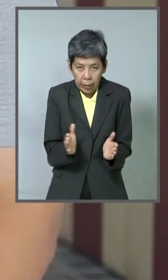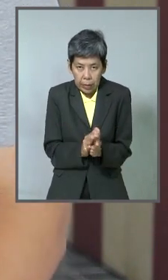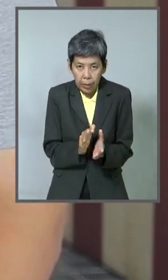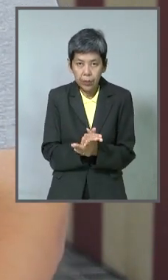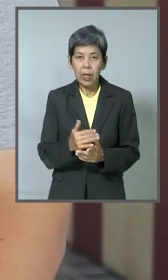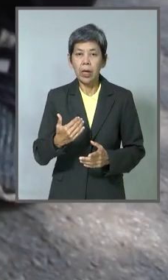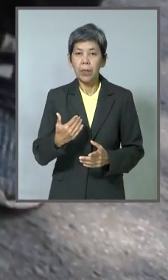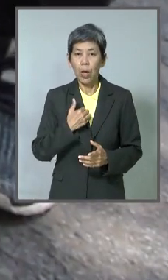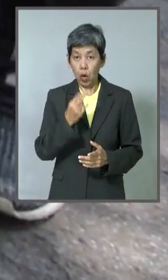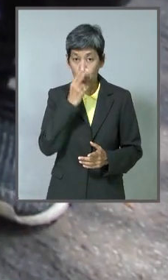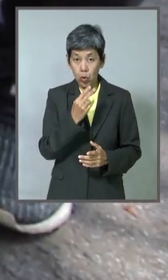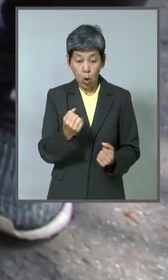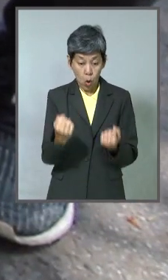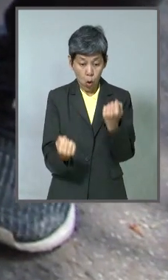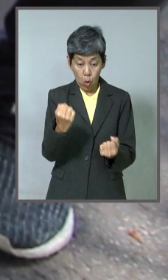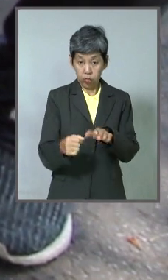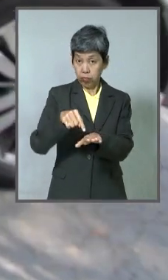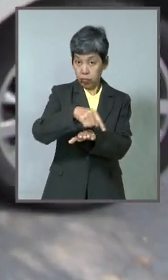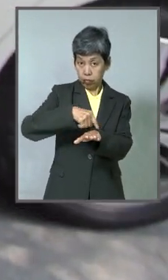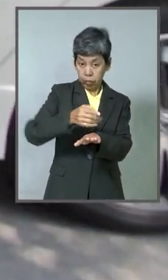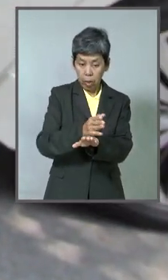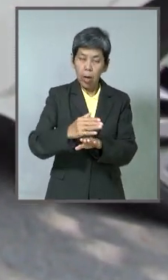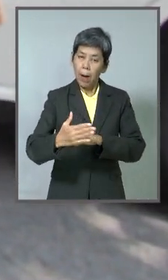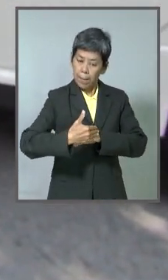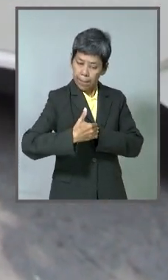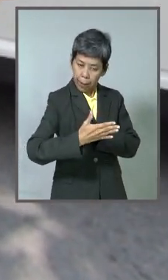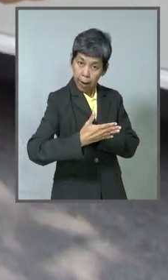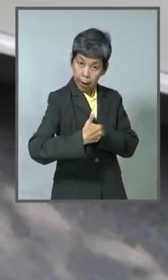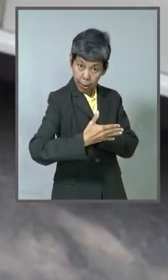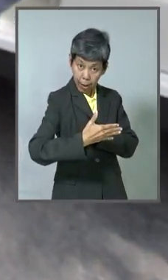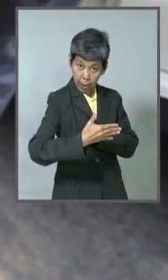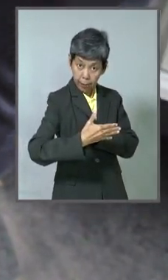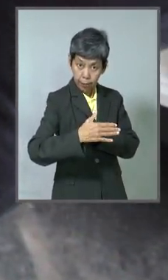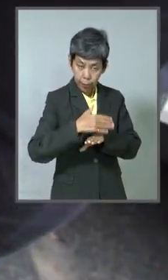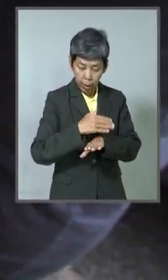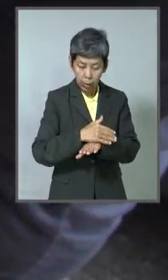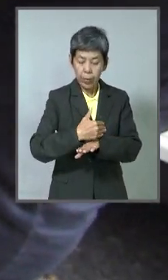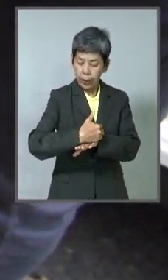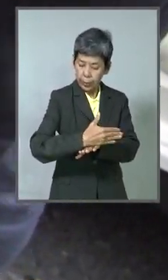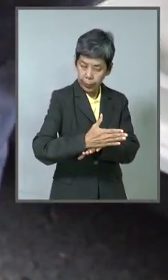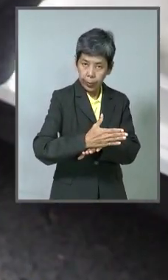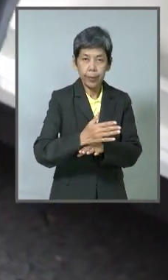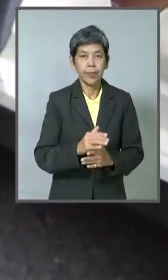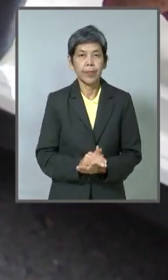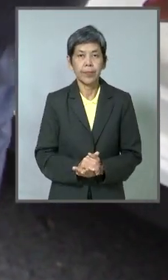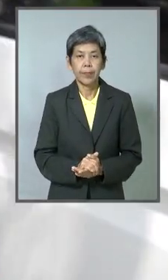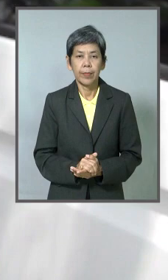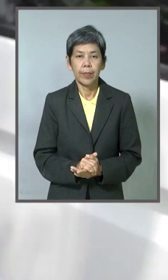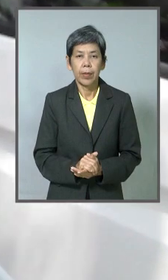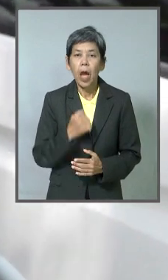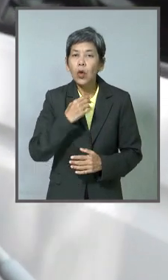ร้างเข้าหากันครับเราจะใช้น้ำหนักของตัวรถนะครับเป็นตัวค้ำโครงสร้างต่างทั้งหมดเวลายกผู้ป่วย